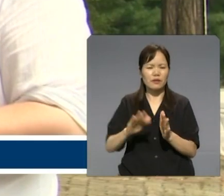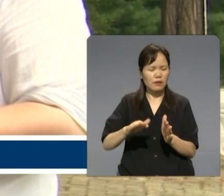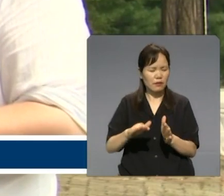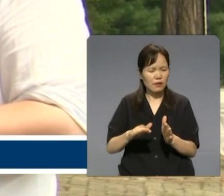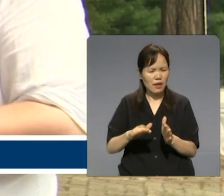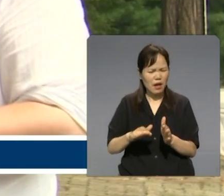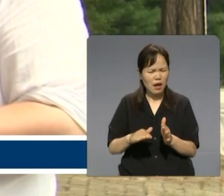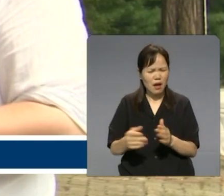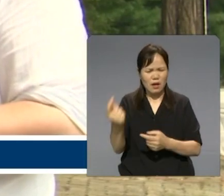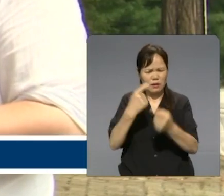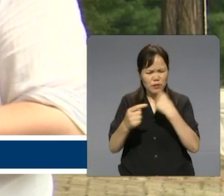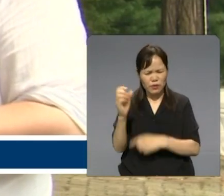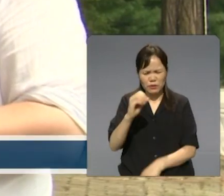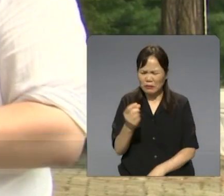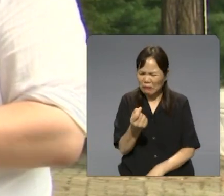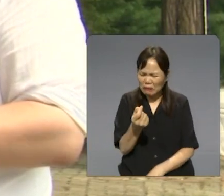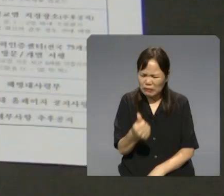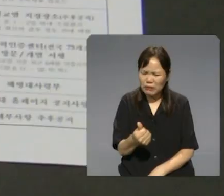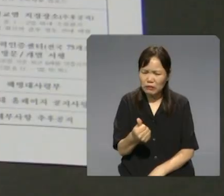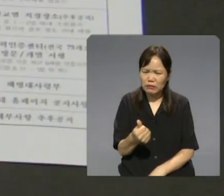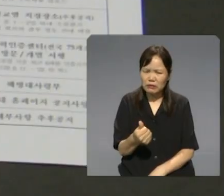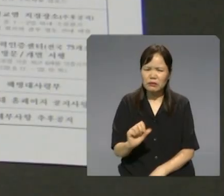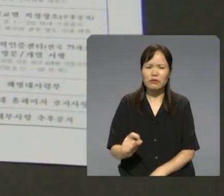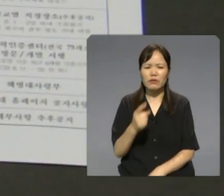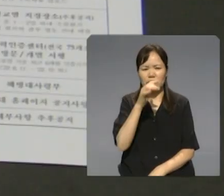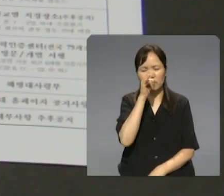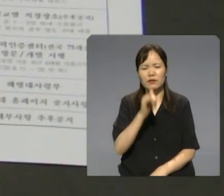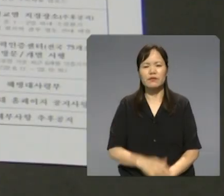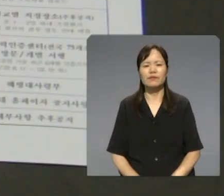이면에는 저조한 지원율이 깔려 있습니다